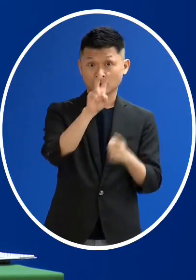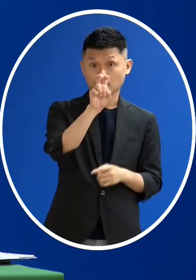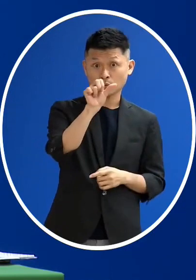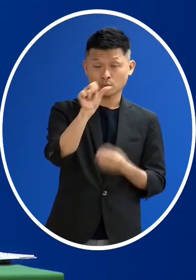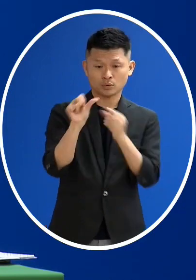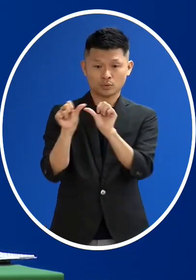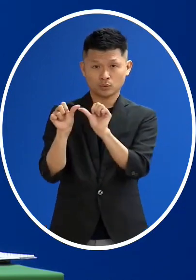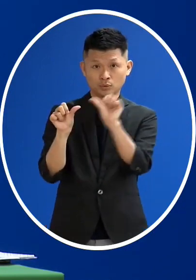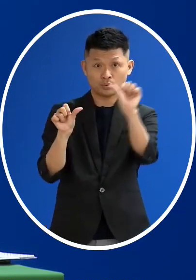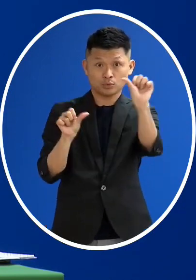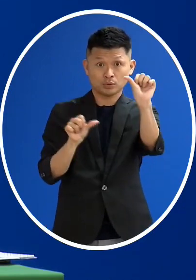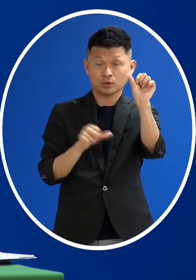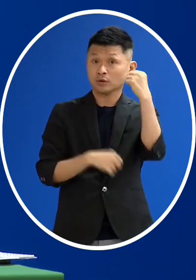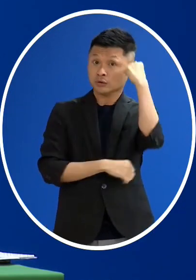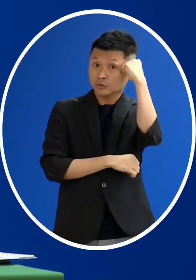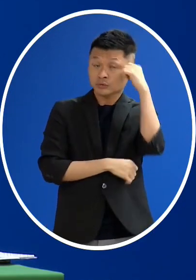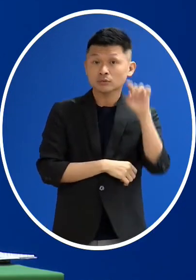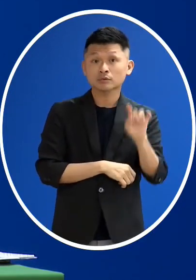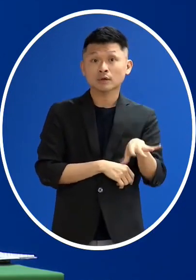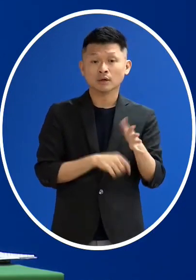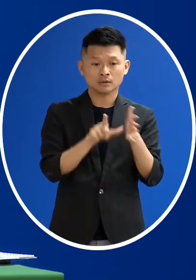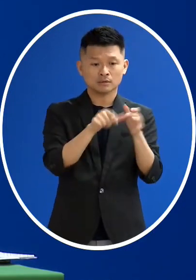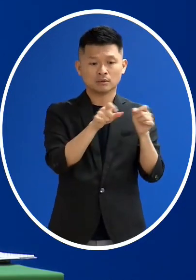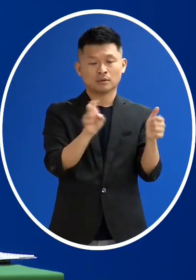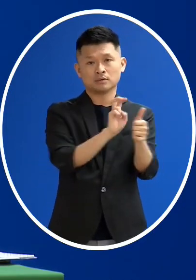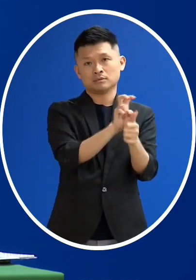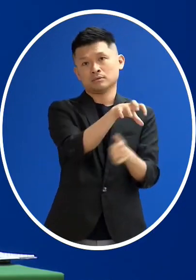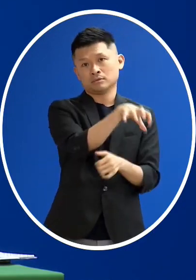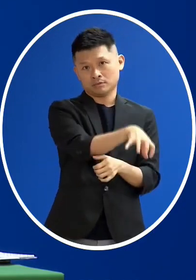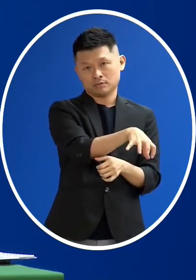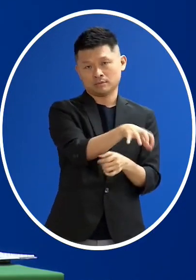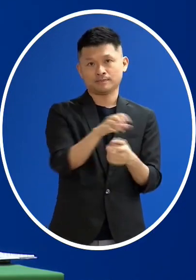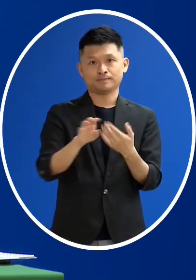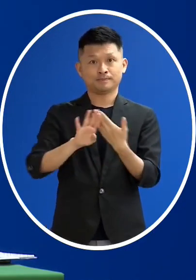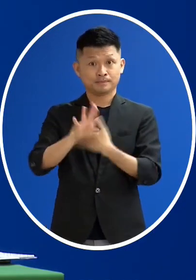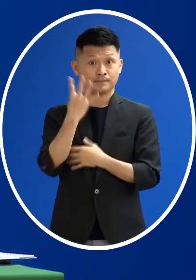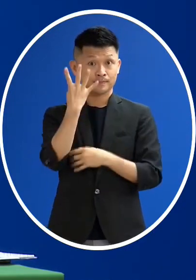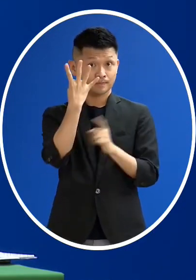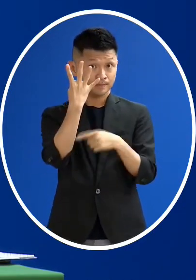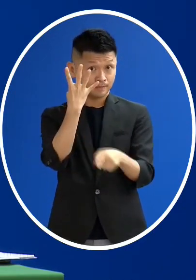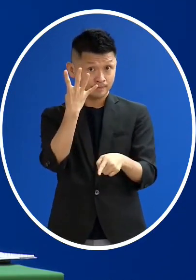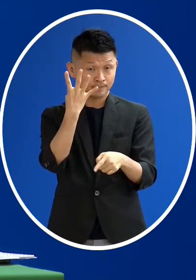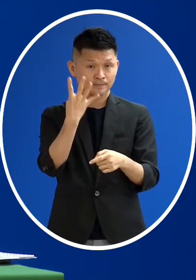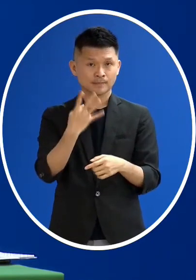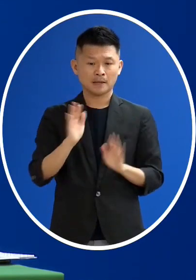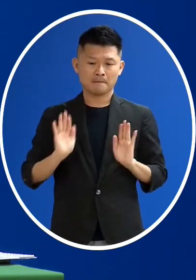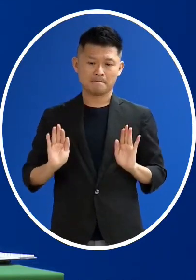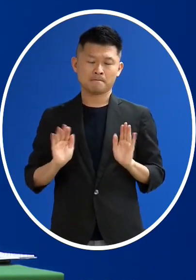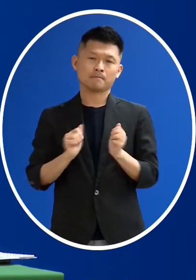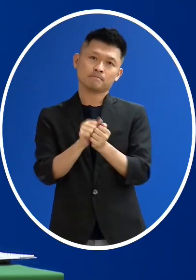有5位是住在长照机构里面，那另外有4位是这个有洗肾，